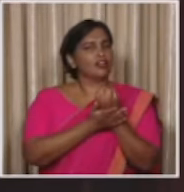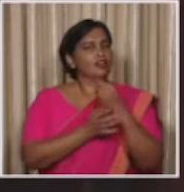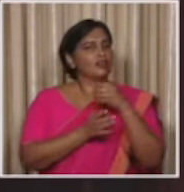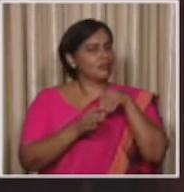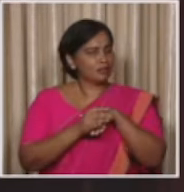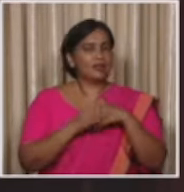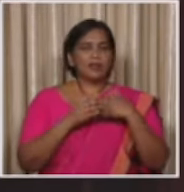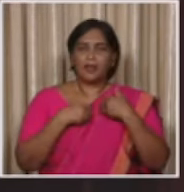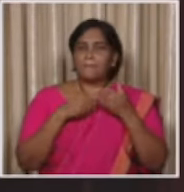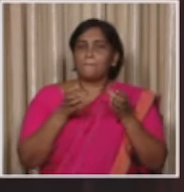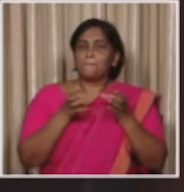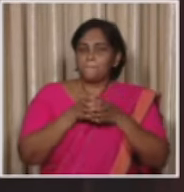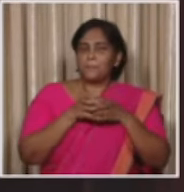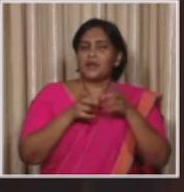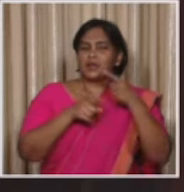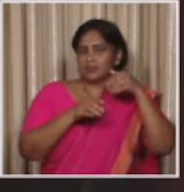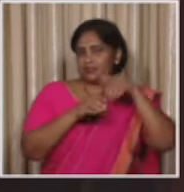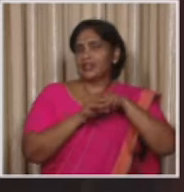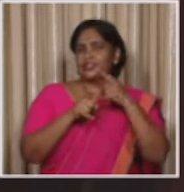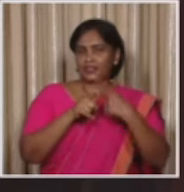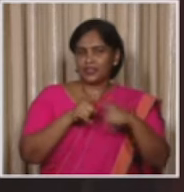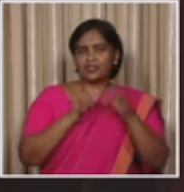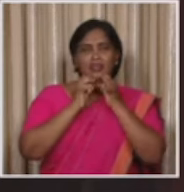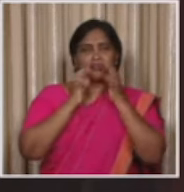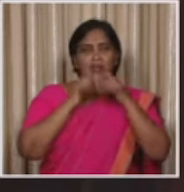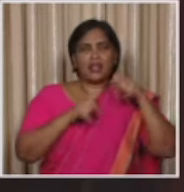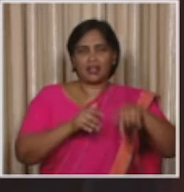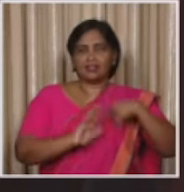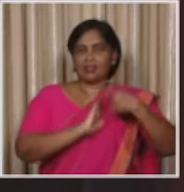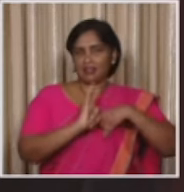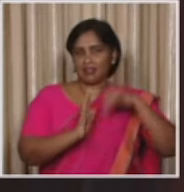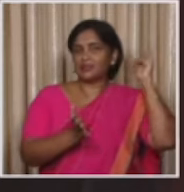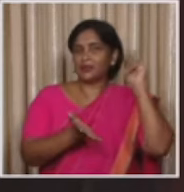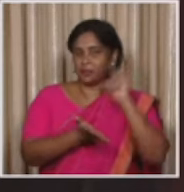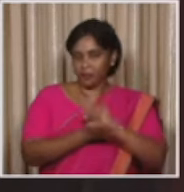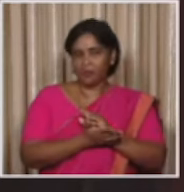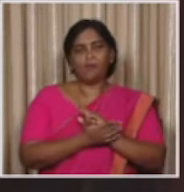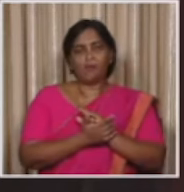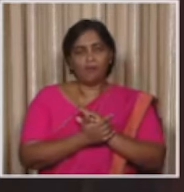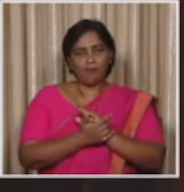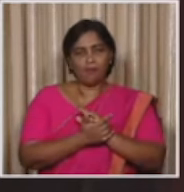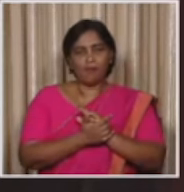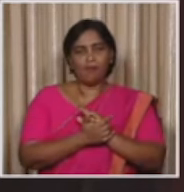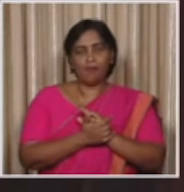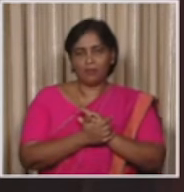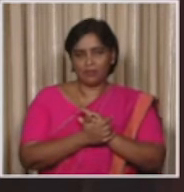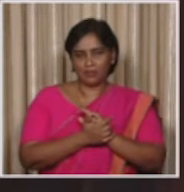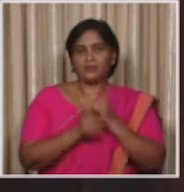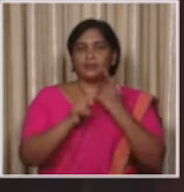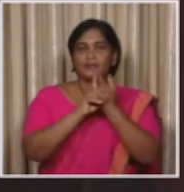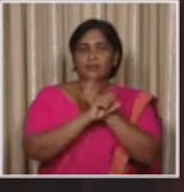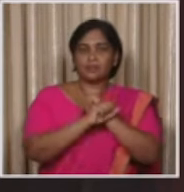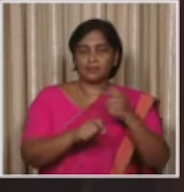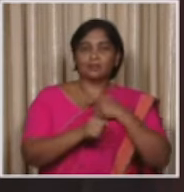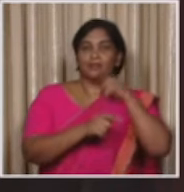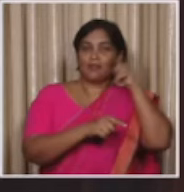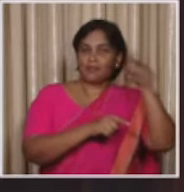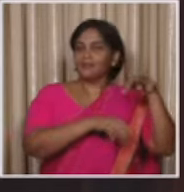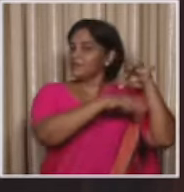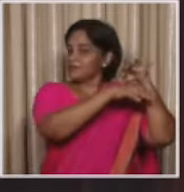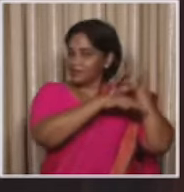පෙරමුණේ අපේ පක්ෂේ විතරයි. ඉතින් බැසිල් රාජපක්ෂ මහත්තයා අද ආවා ලංකාවට. අපි එතුමාව රත්නායක ගුවන්තොටුපළට ගිහිල්ලා